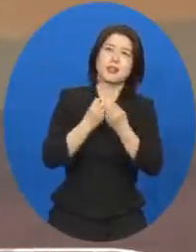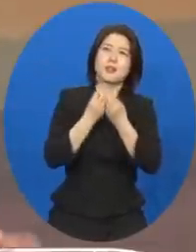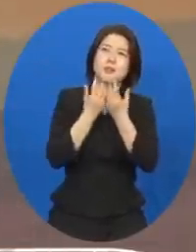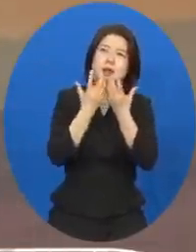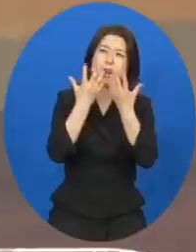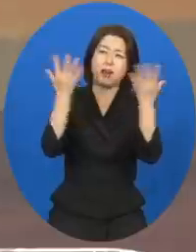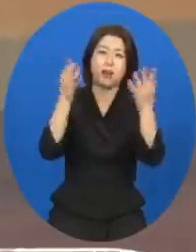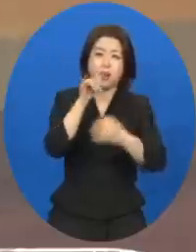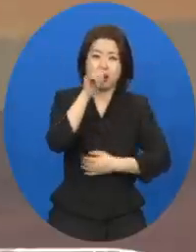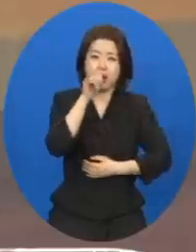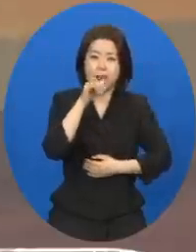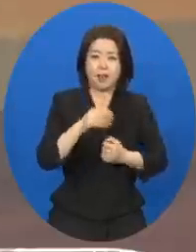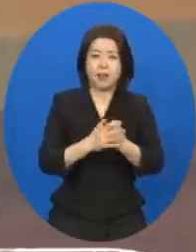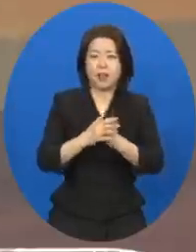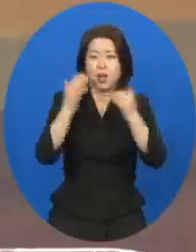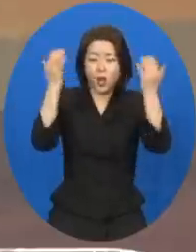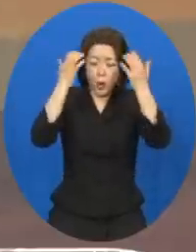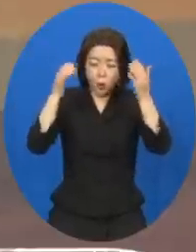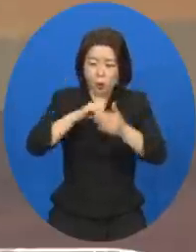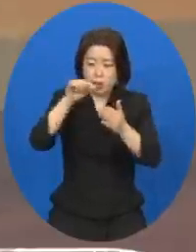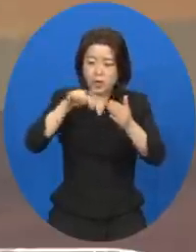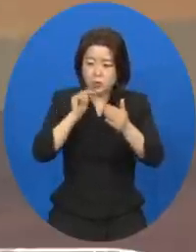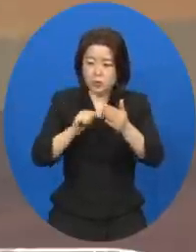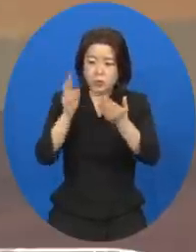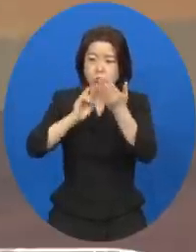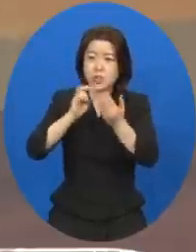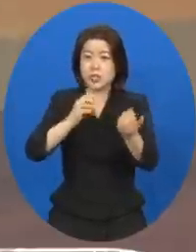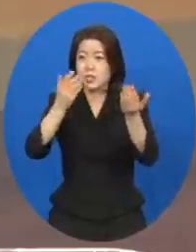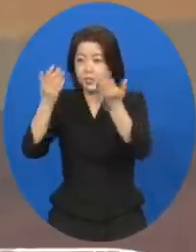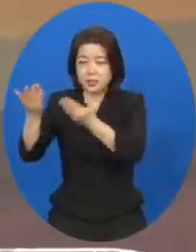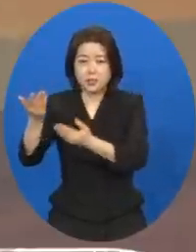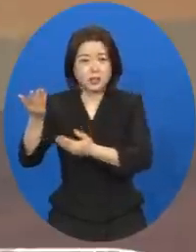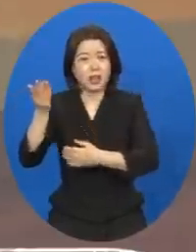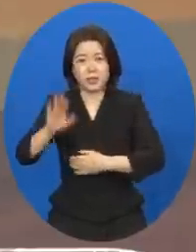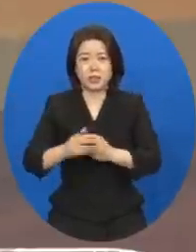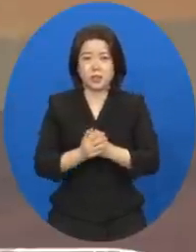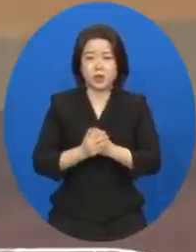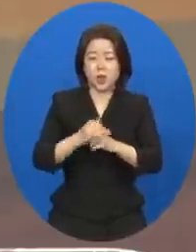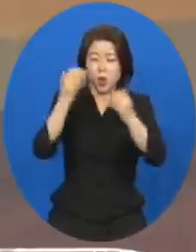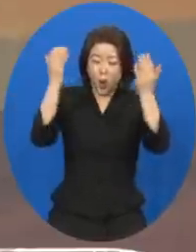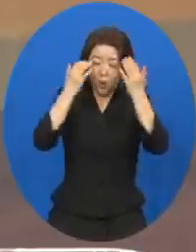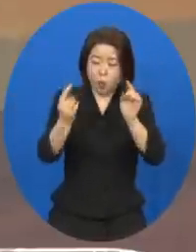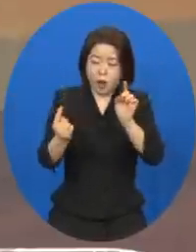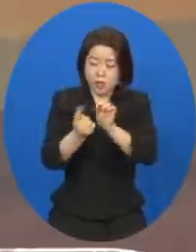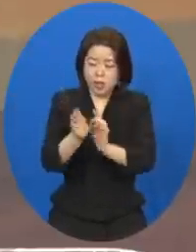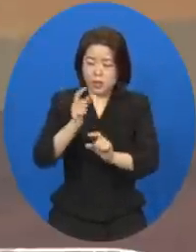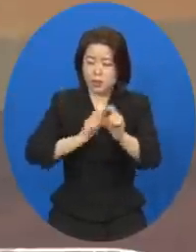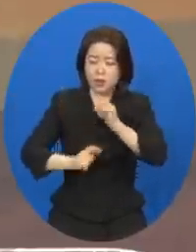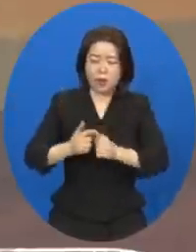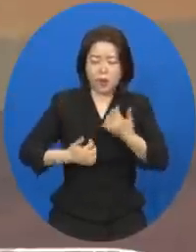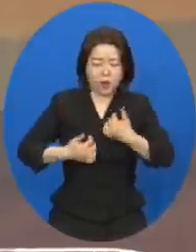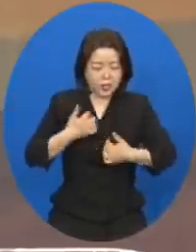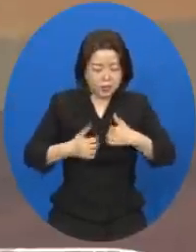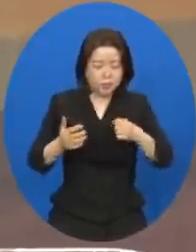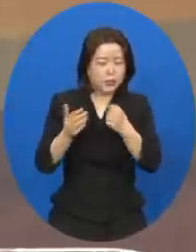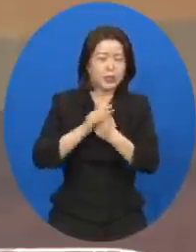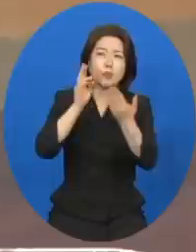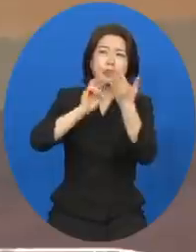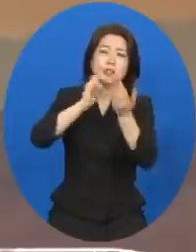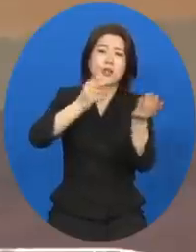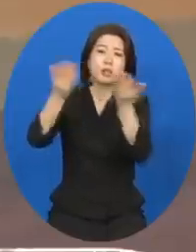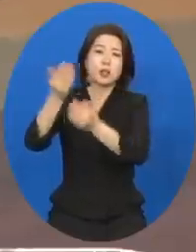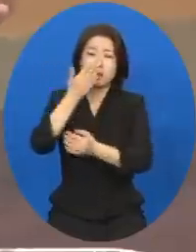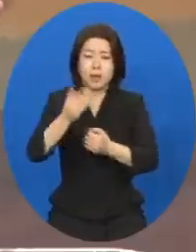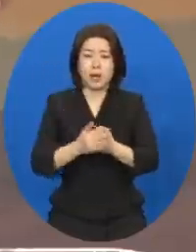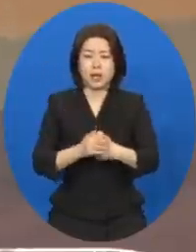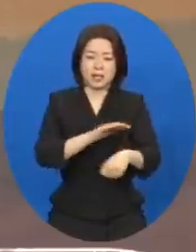터져나왔어요. 고난 중에도 찬양한 게 아닙니다. 고난을 당한 게 더 기뻤다는 거예요. 잘 먹고